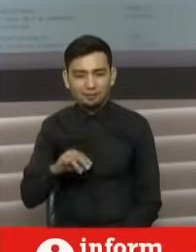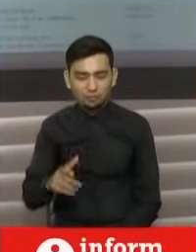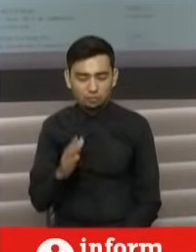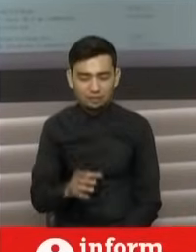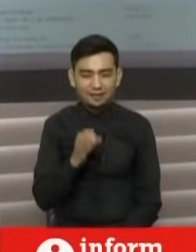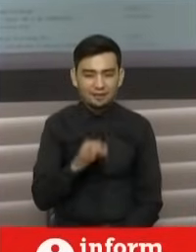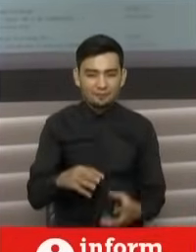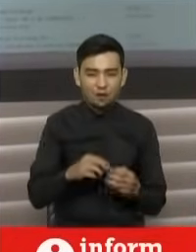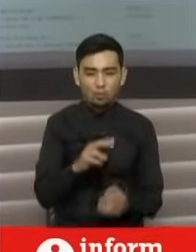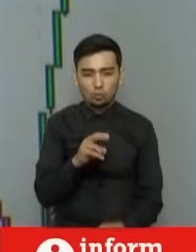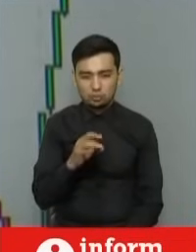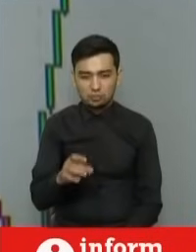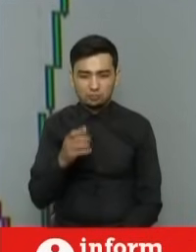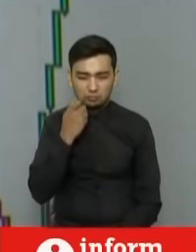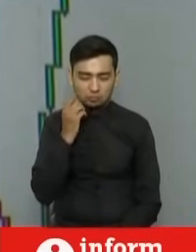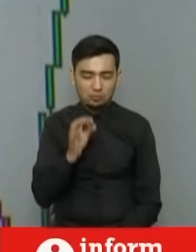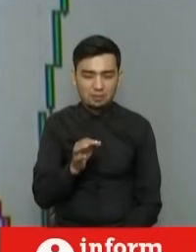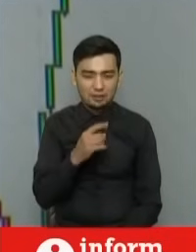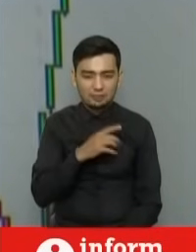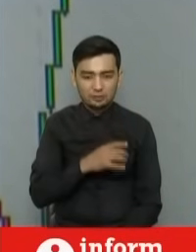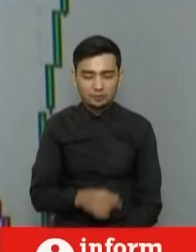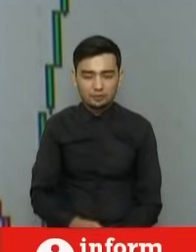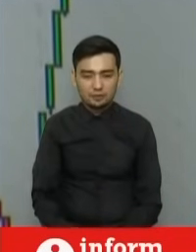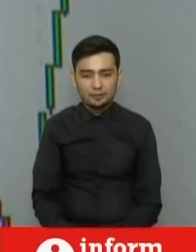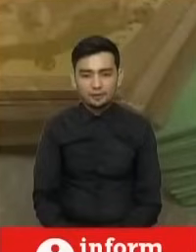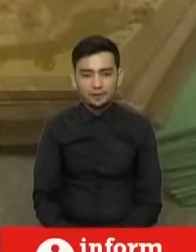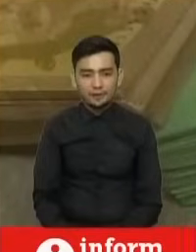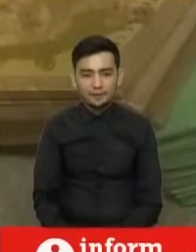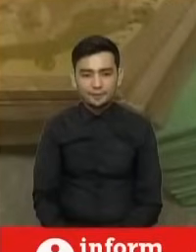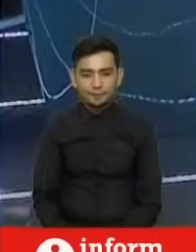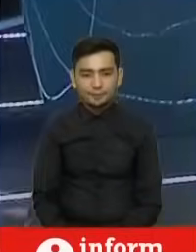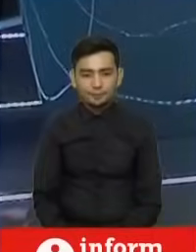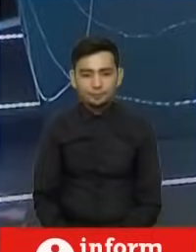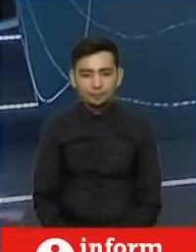коммерсантам такой курс вполне выгоден. Еламан Раймбеков, Думан Сулейменов, Информбюро.